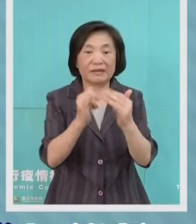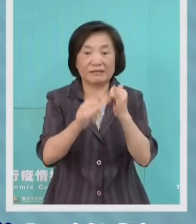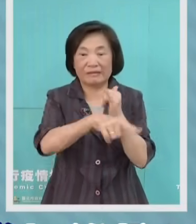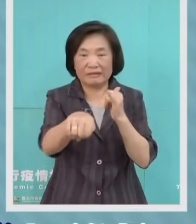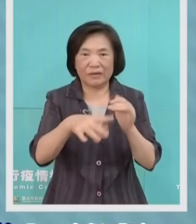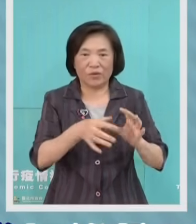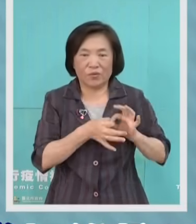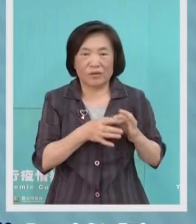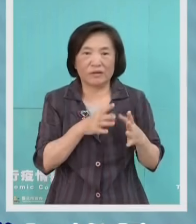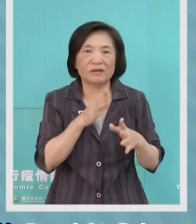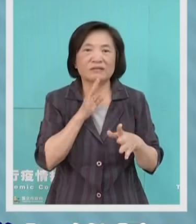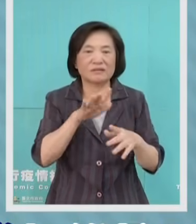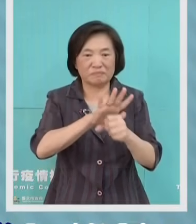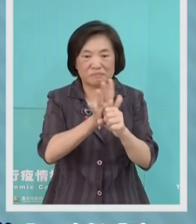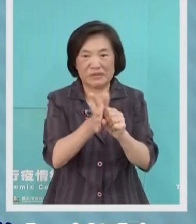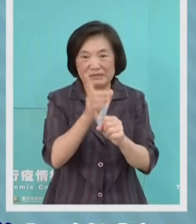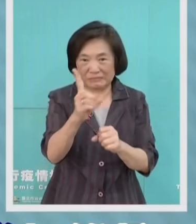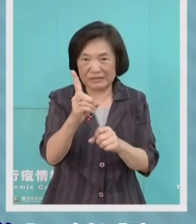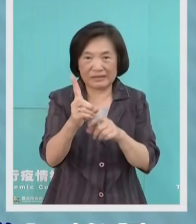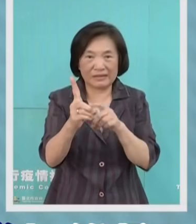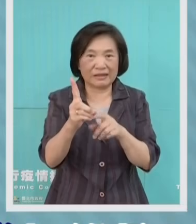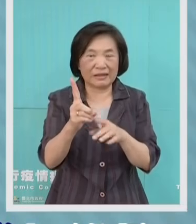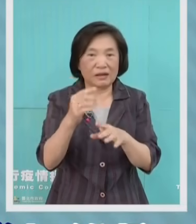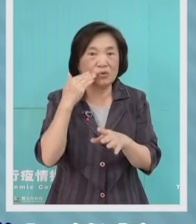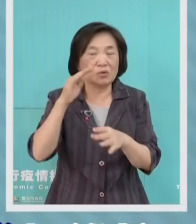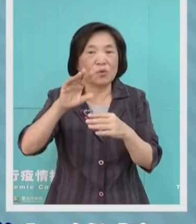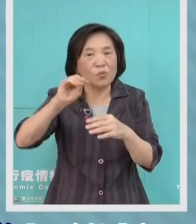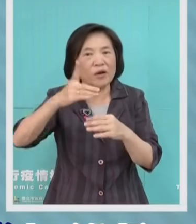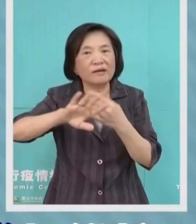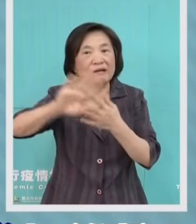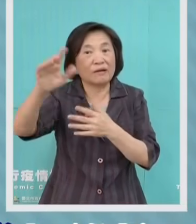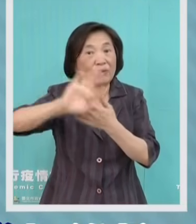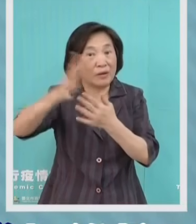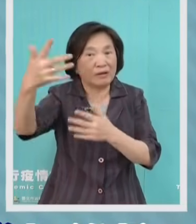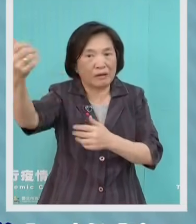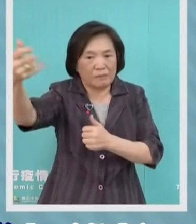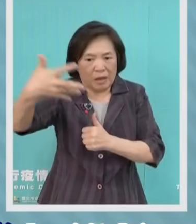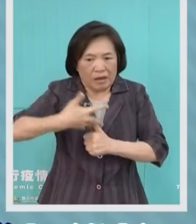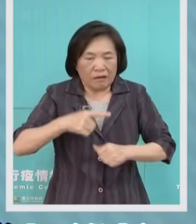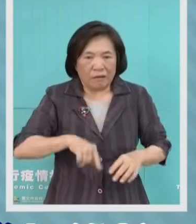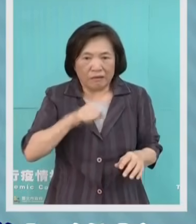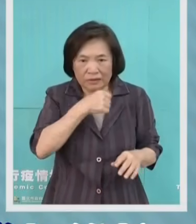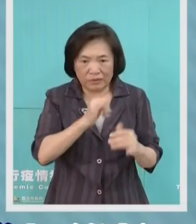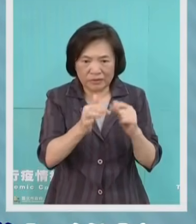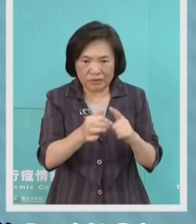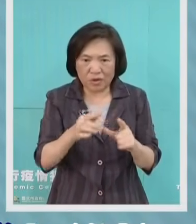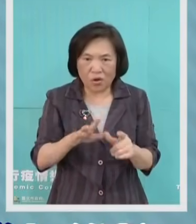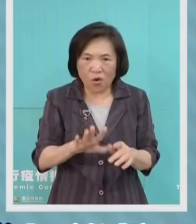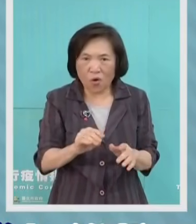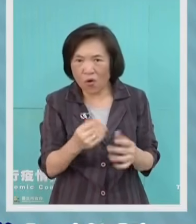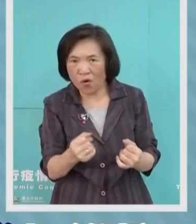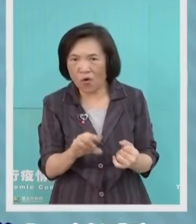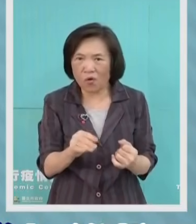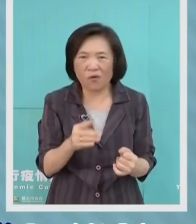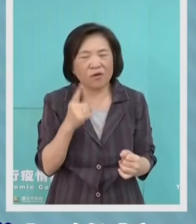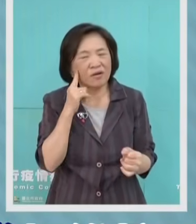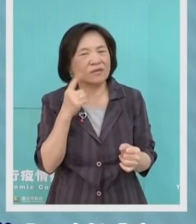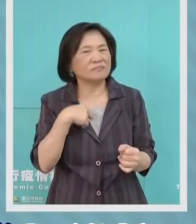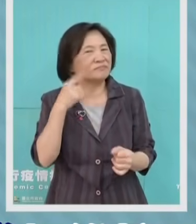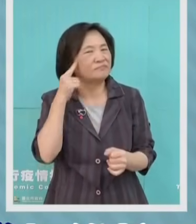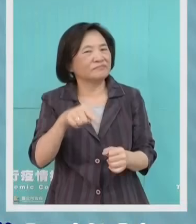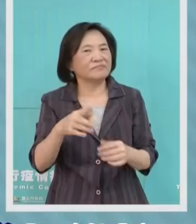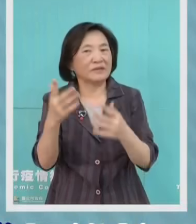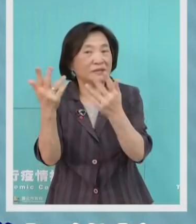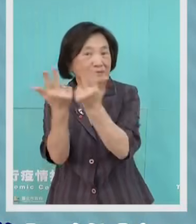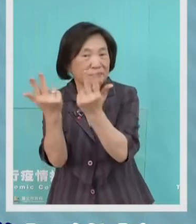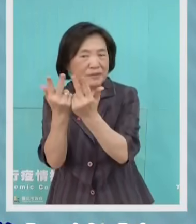是，那雷欧拉病毒到底突破台湾社区的哦，到底突破到什么程度？哦啊，这个幼稚这个幼新北的这